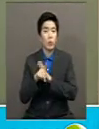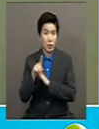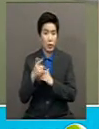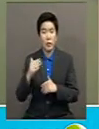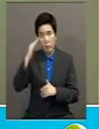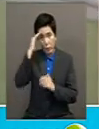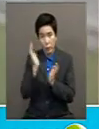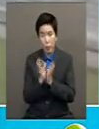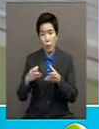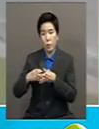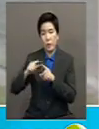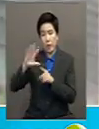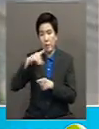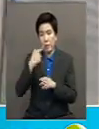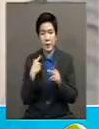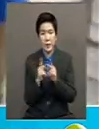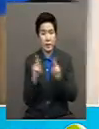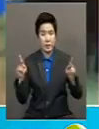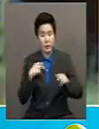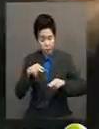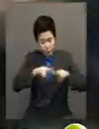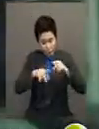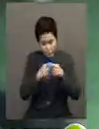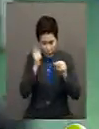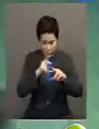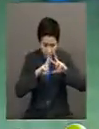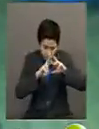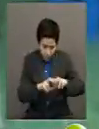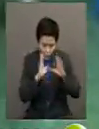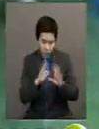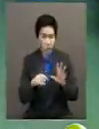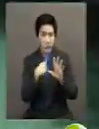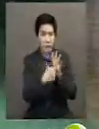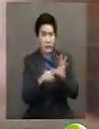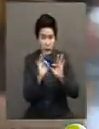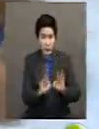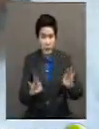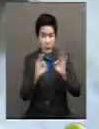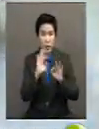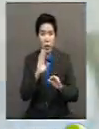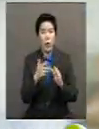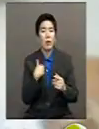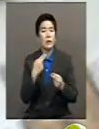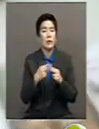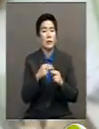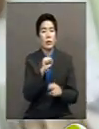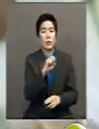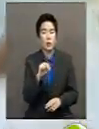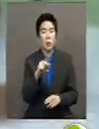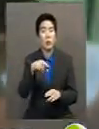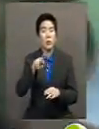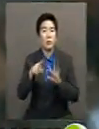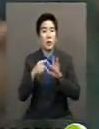บาล5นะฮะก็บอกว่าตอนนี้ตั้งคณะกรรมการสอบข้อเท็จจริง5เสือของสน.พระโขนงเป็นที่เรียบร้อยนะครับก็มอบหม